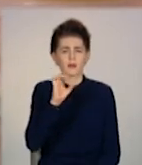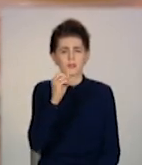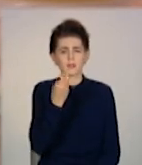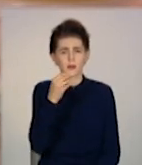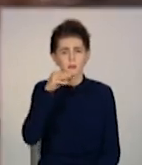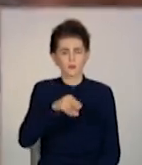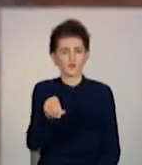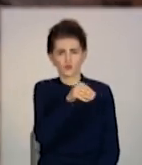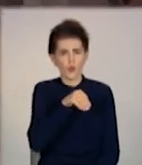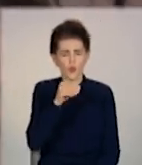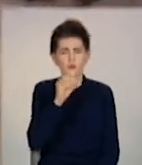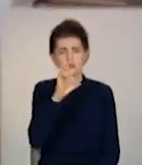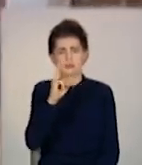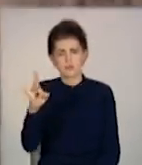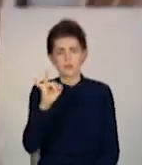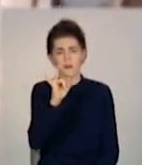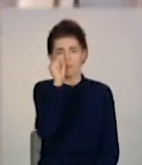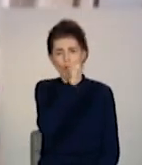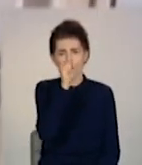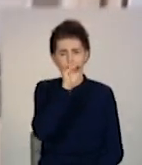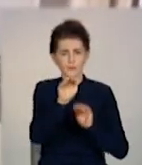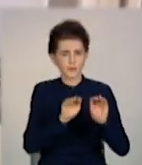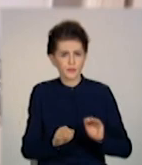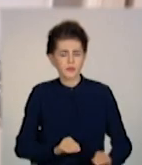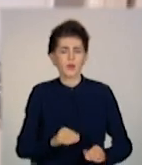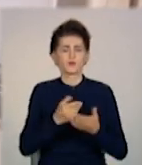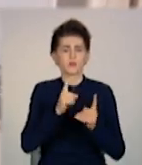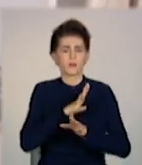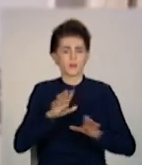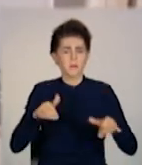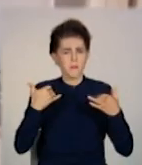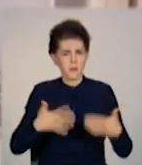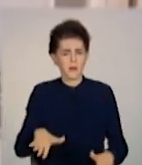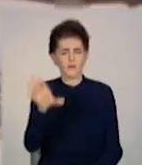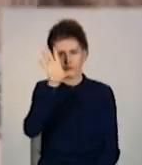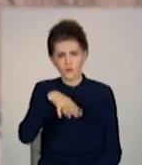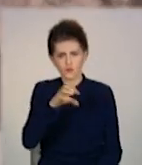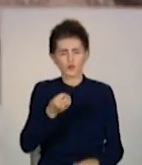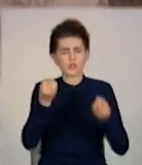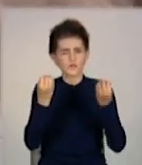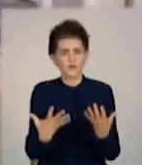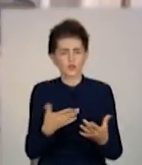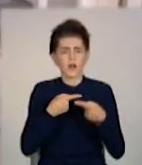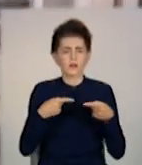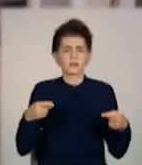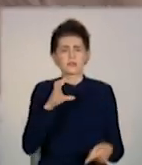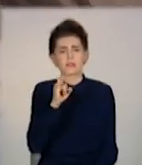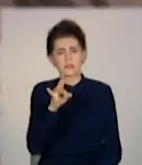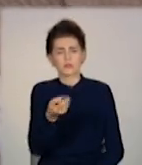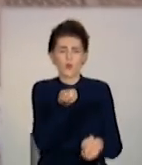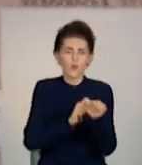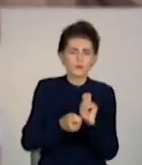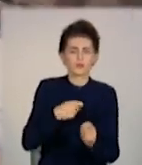засолювання сиру та морозильні камери. Товар стоїть свіжий. Сулугуємо, всі косички самі